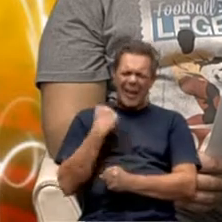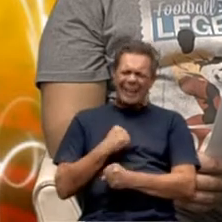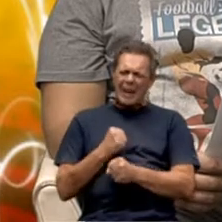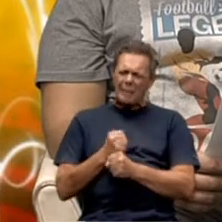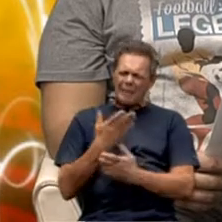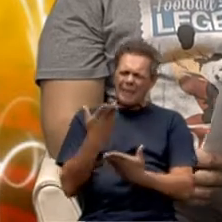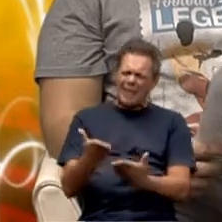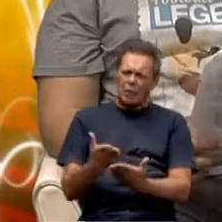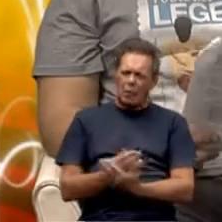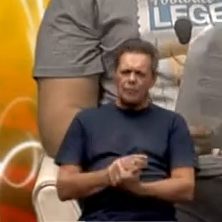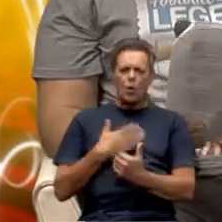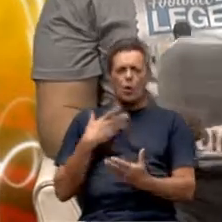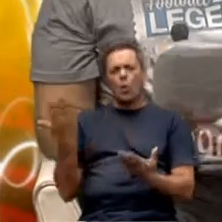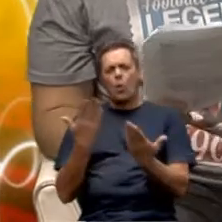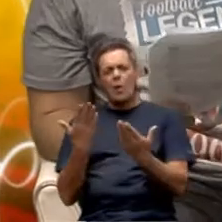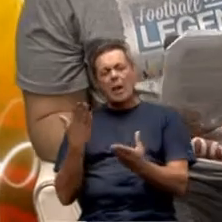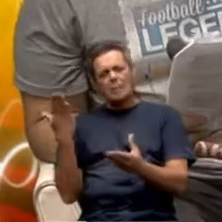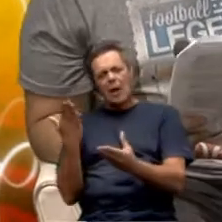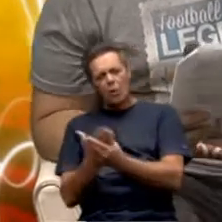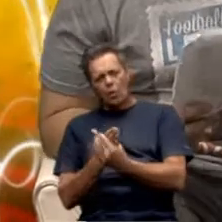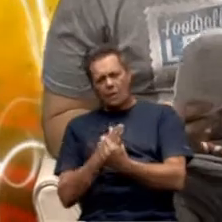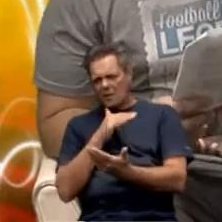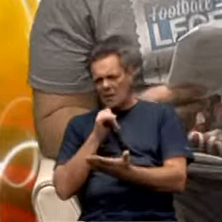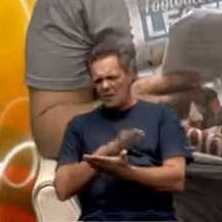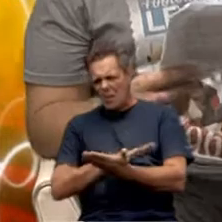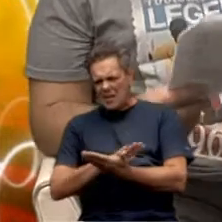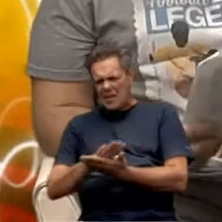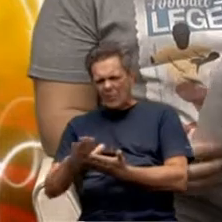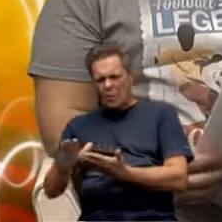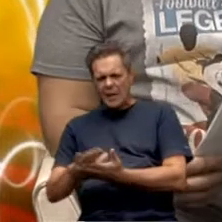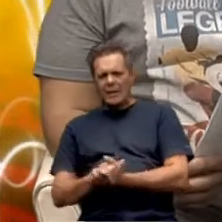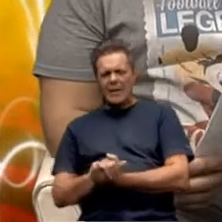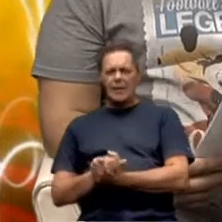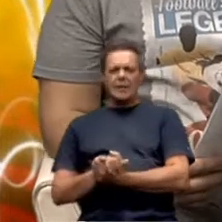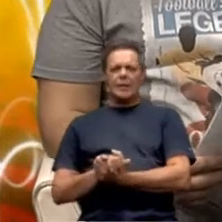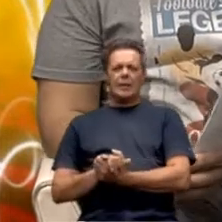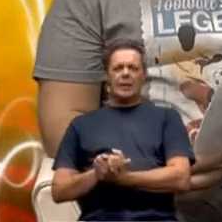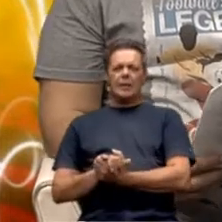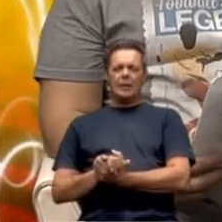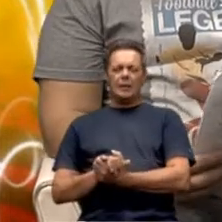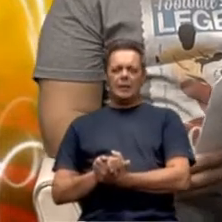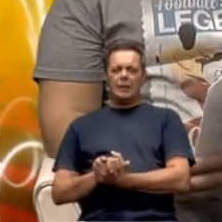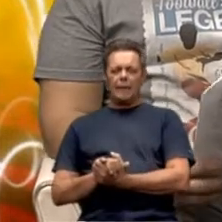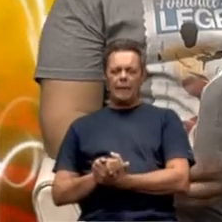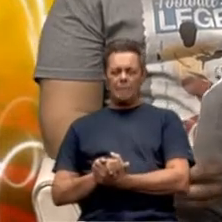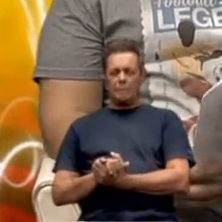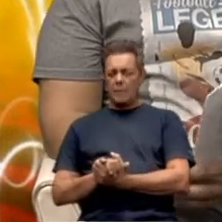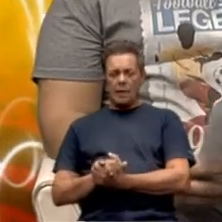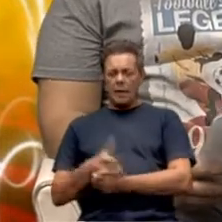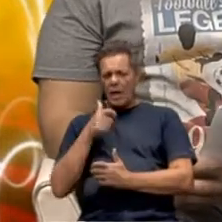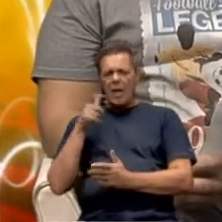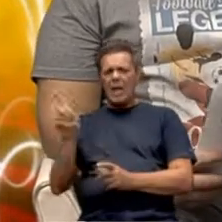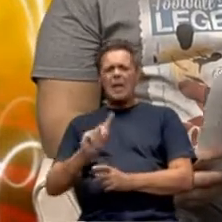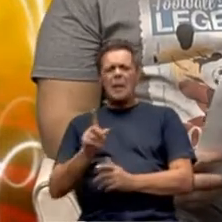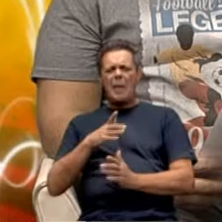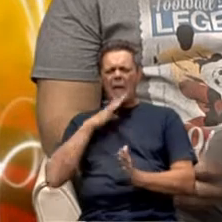način koji je jako prilagodljiv, koji je jednostavan, koji ne fetišizira hranu kao takvu, sad